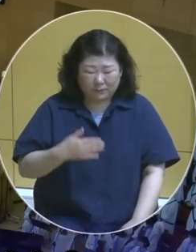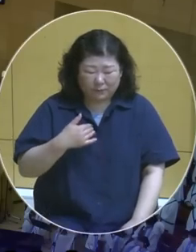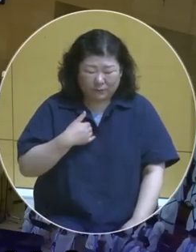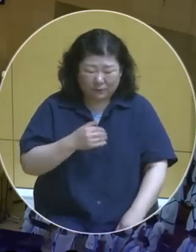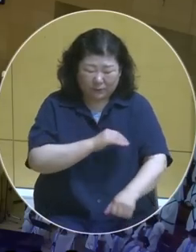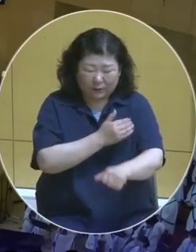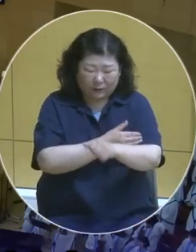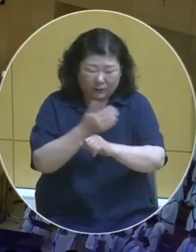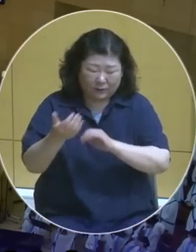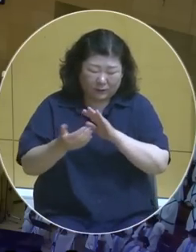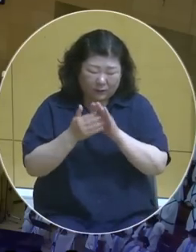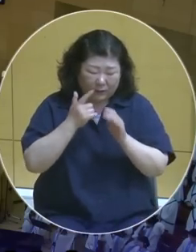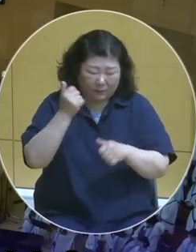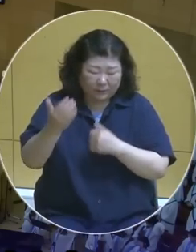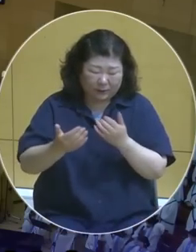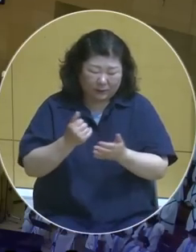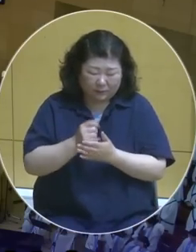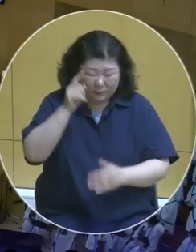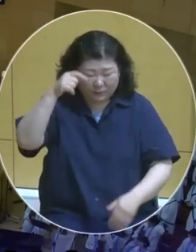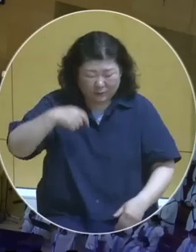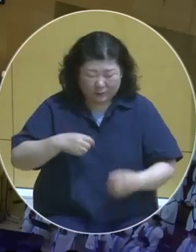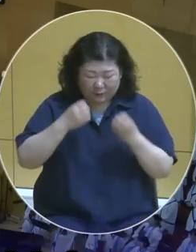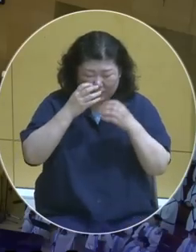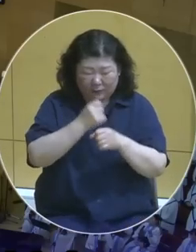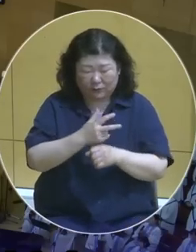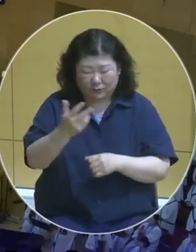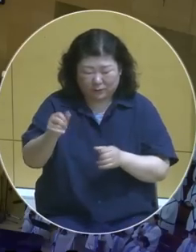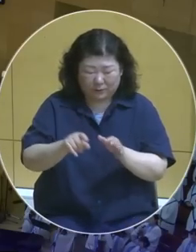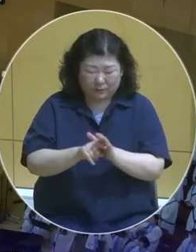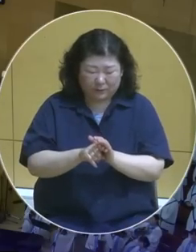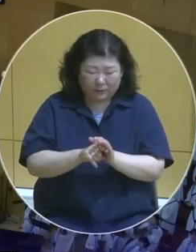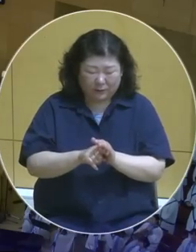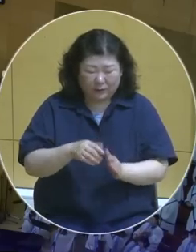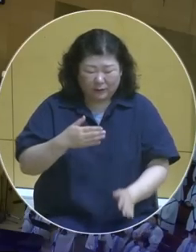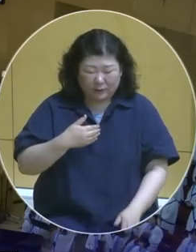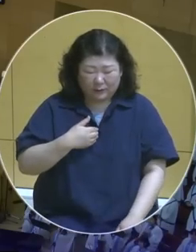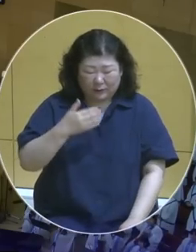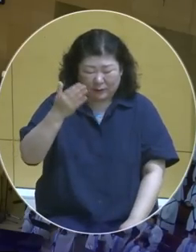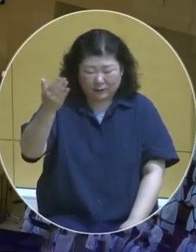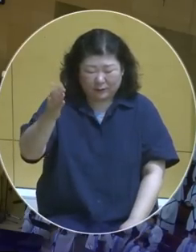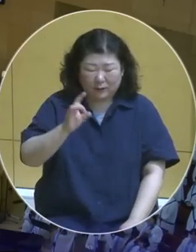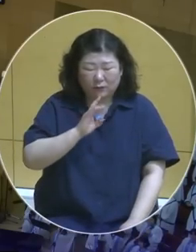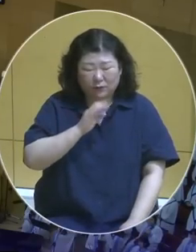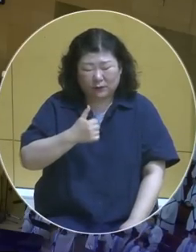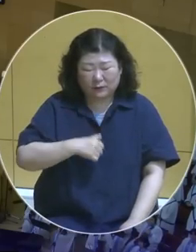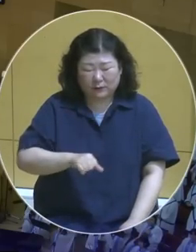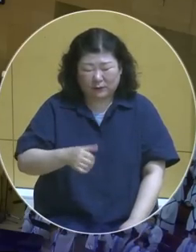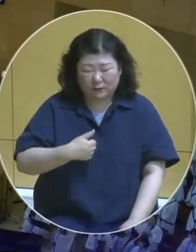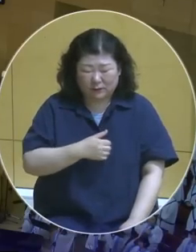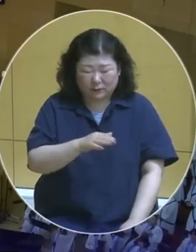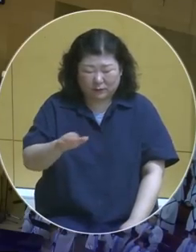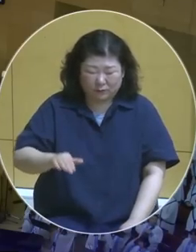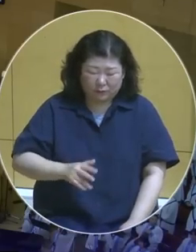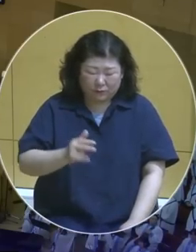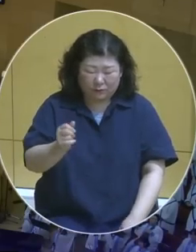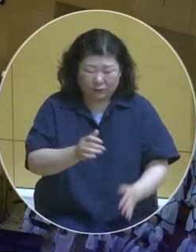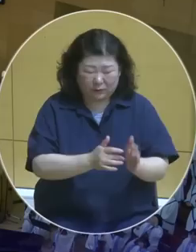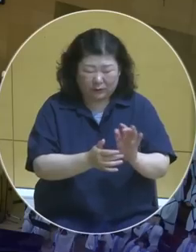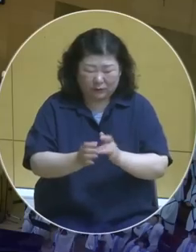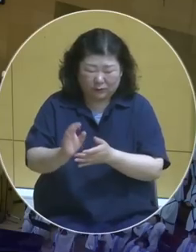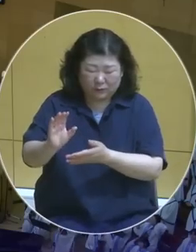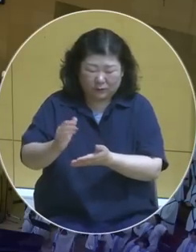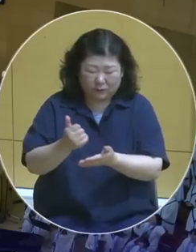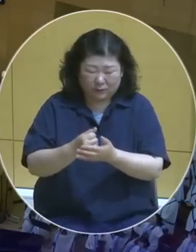나는 전능하신 아버지 하나님 천지의 창조주를 믿습니다. 나는 그의 유일하신 아들 우리